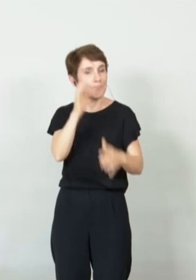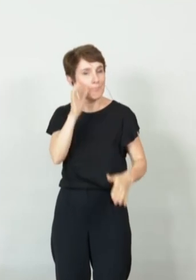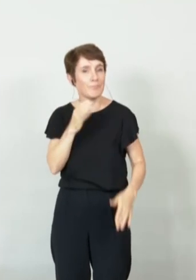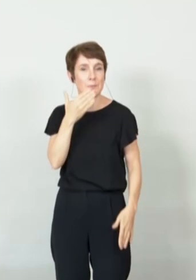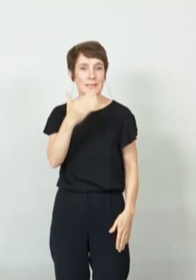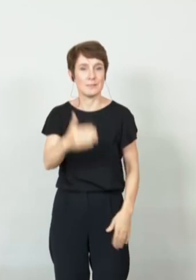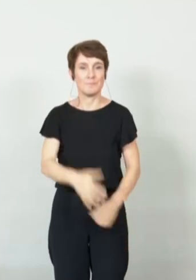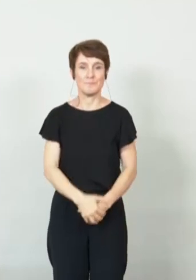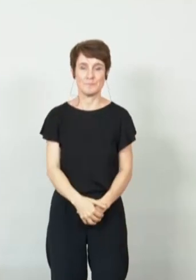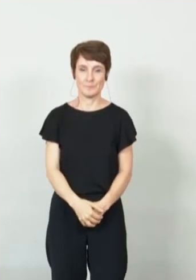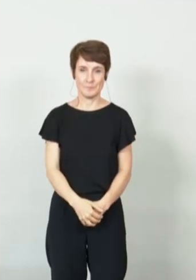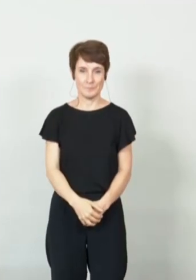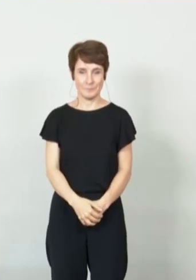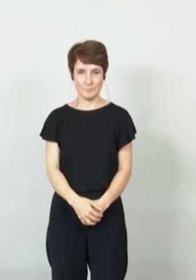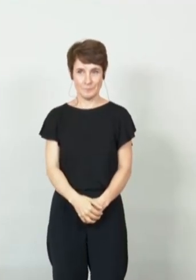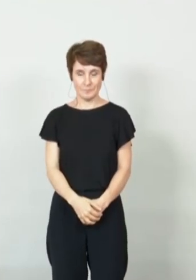merci beaucoup